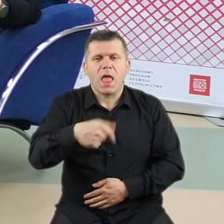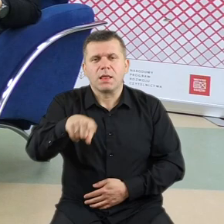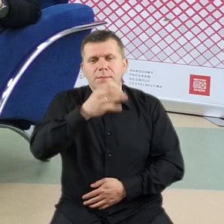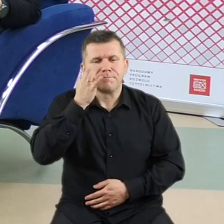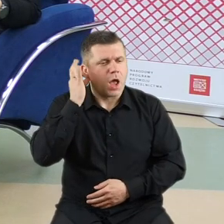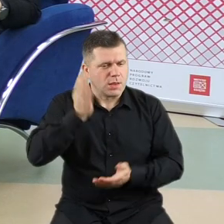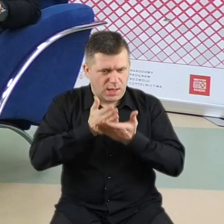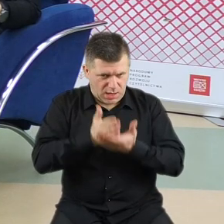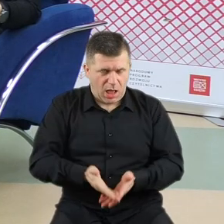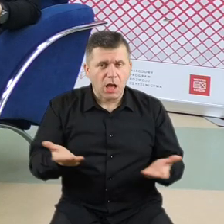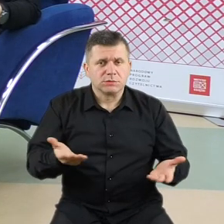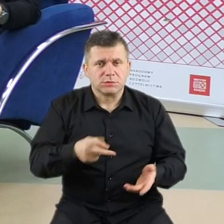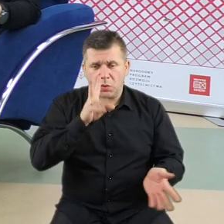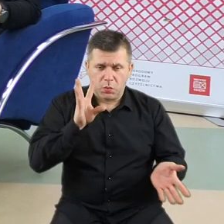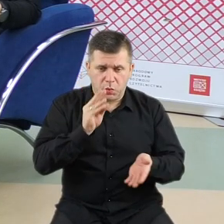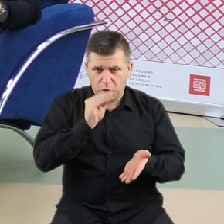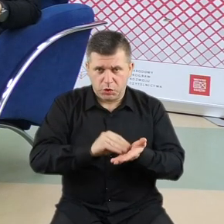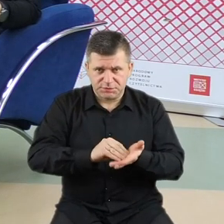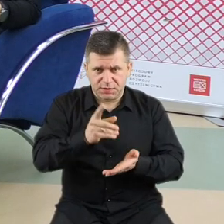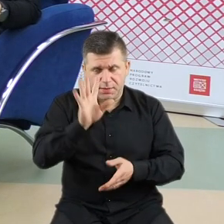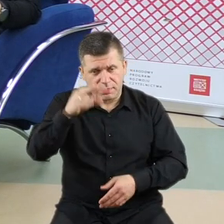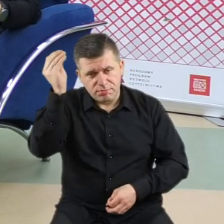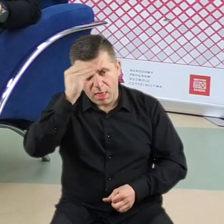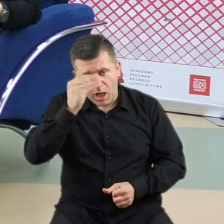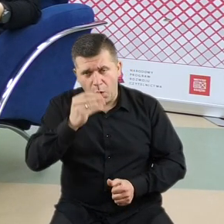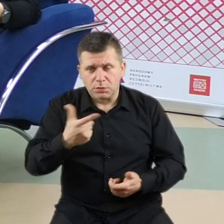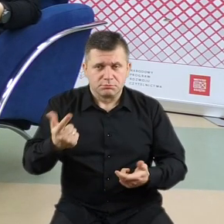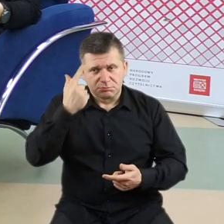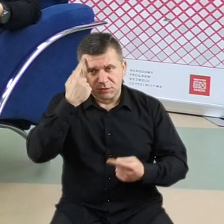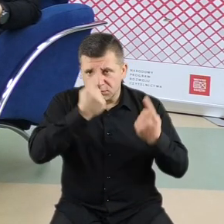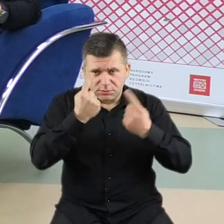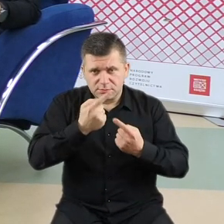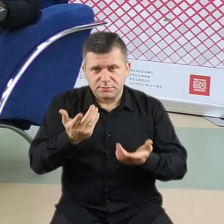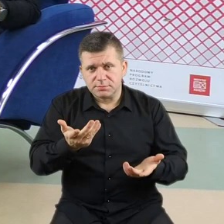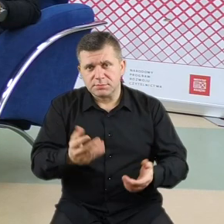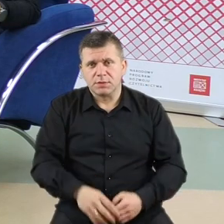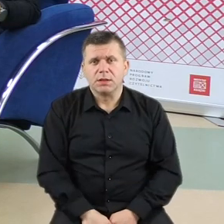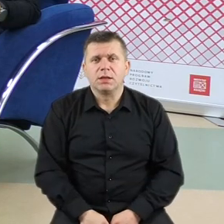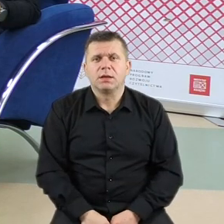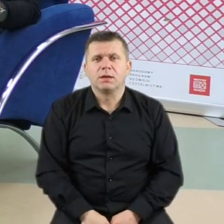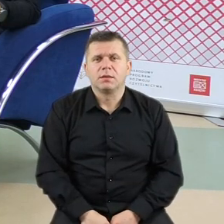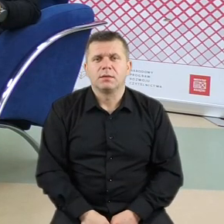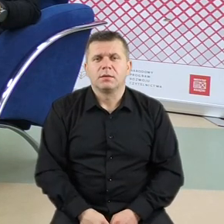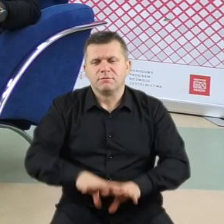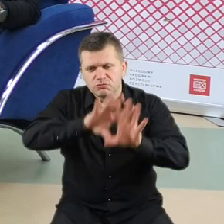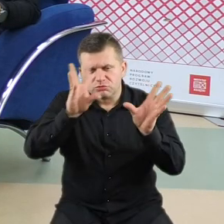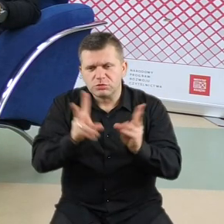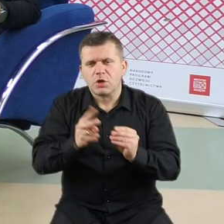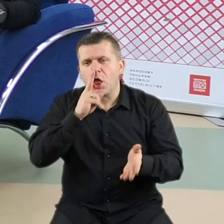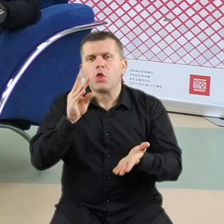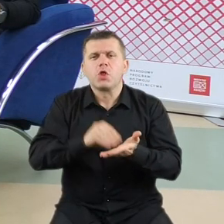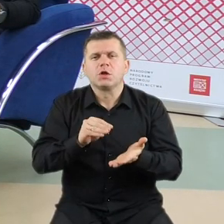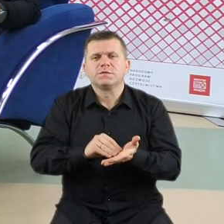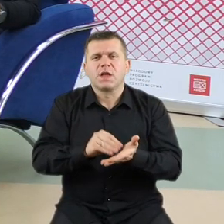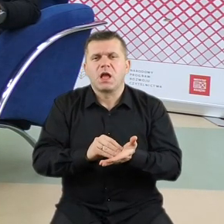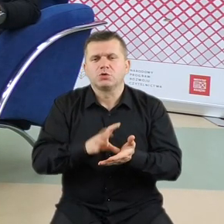sobie z tym radzi? Czy to jest też efekt właśnie doświadczenia i jakiejś takiej nauki, no nie wiem, asymilowania tych wszystkich doświadczeń